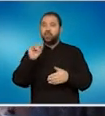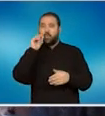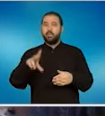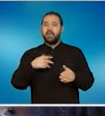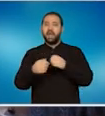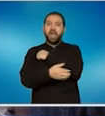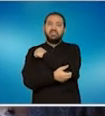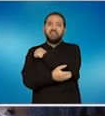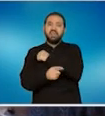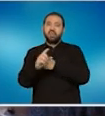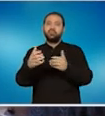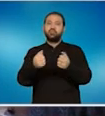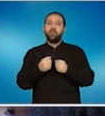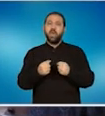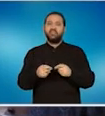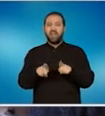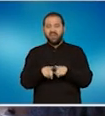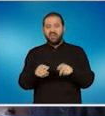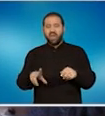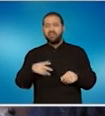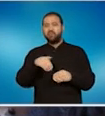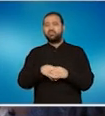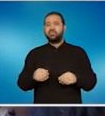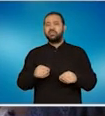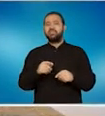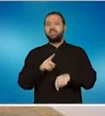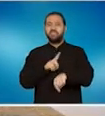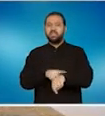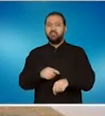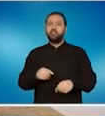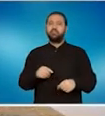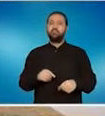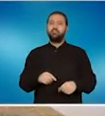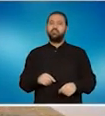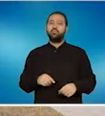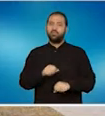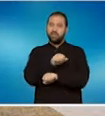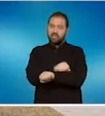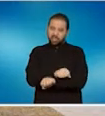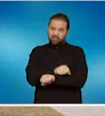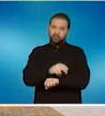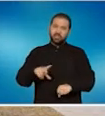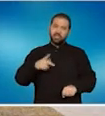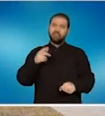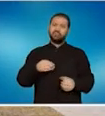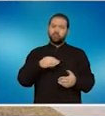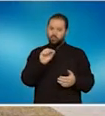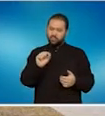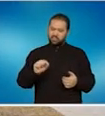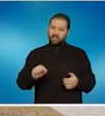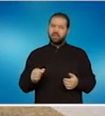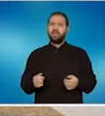făcut și în timpul închisorii de la canal. Chiar este o mărturie și circulă printre multele.